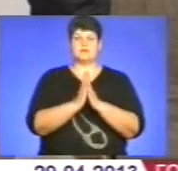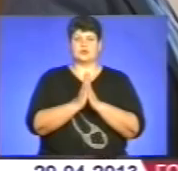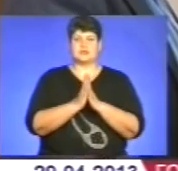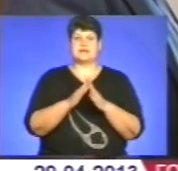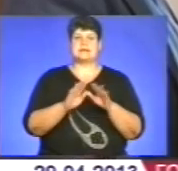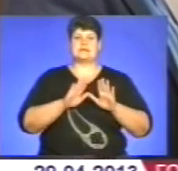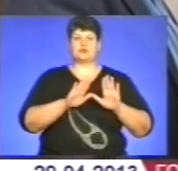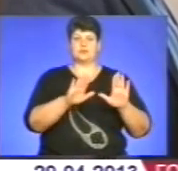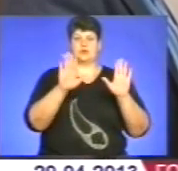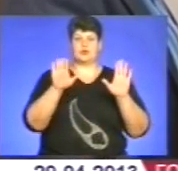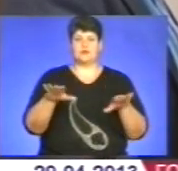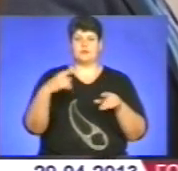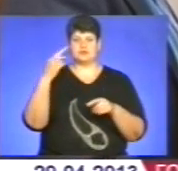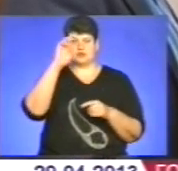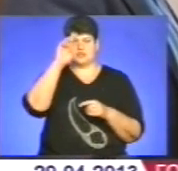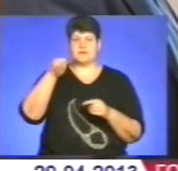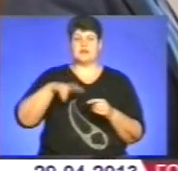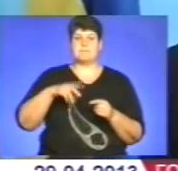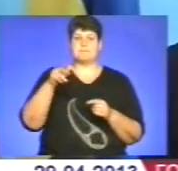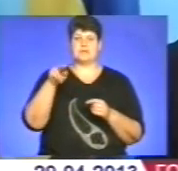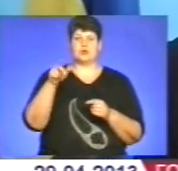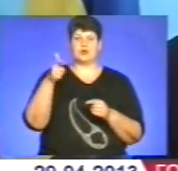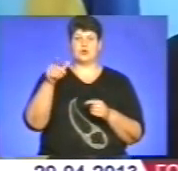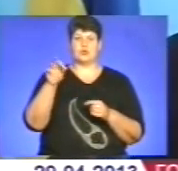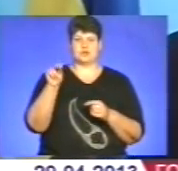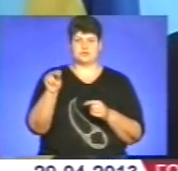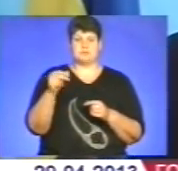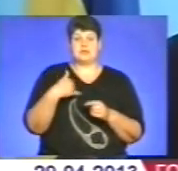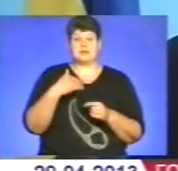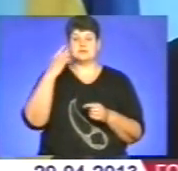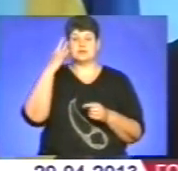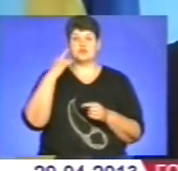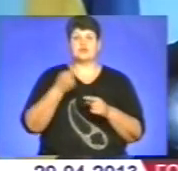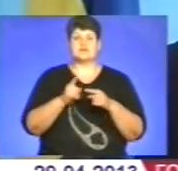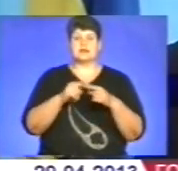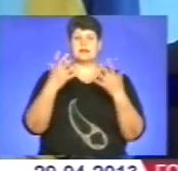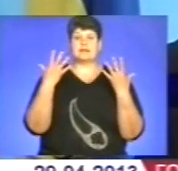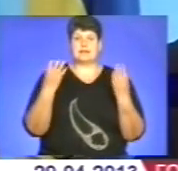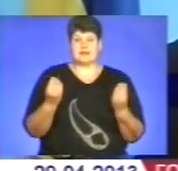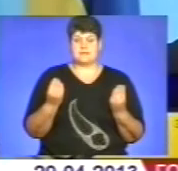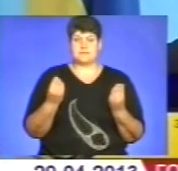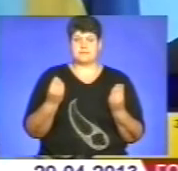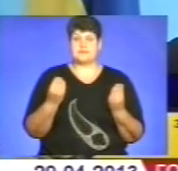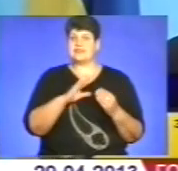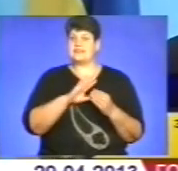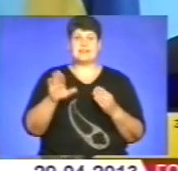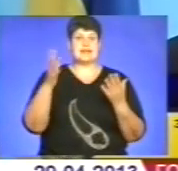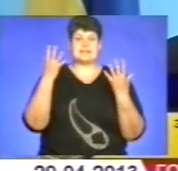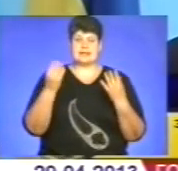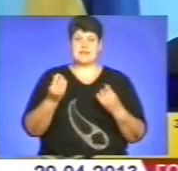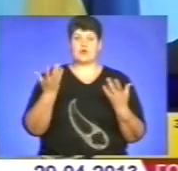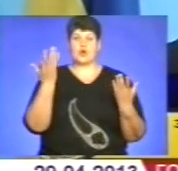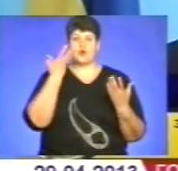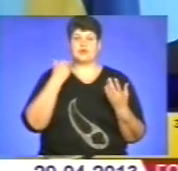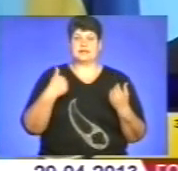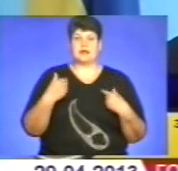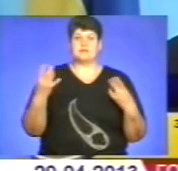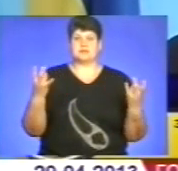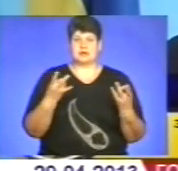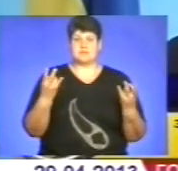голови облдержадміністрації Петро Гоч. Мені видається, що такий день – це не день, коли нам треба виставляти